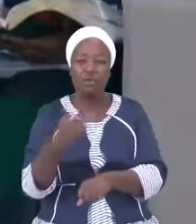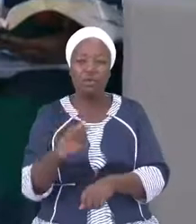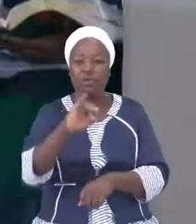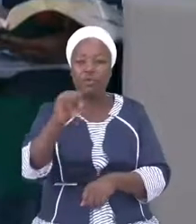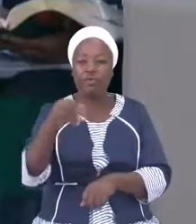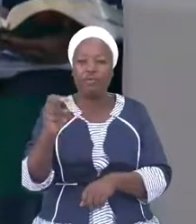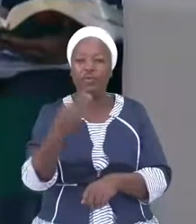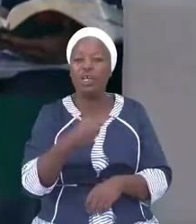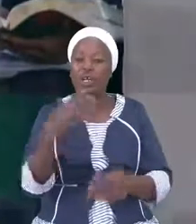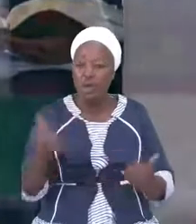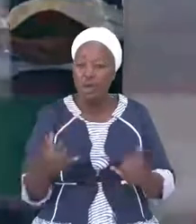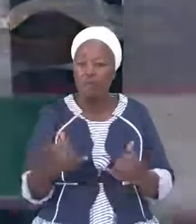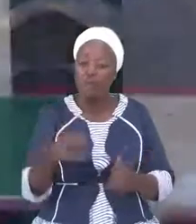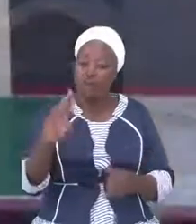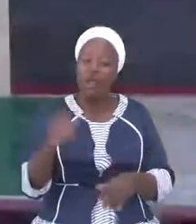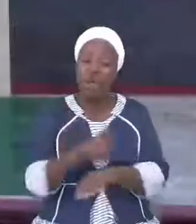de Jonas